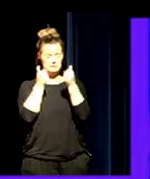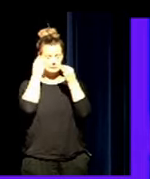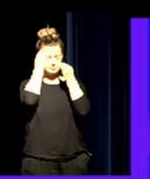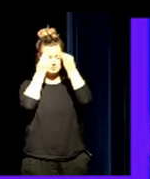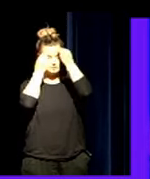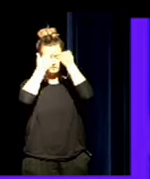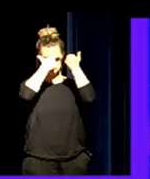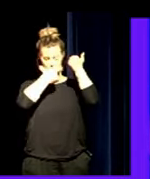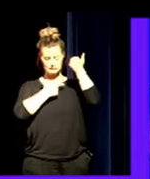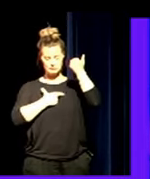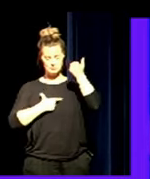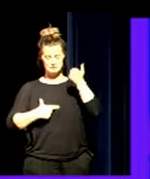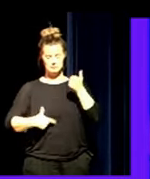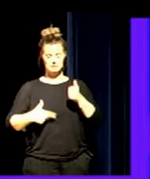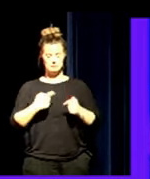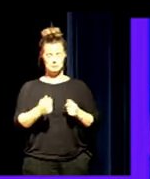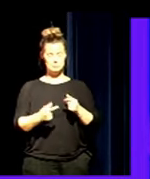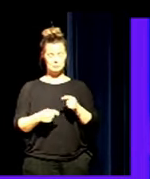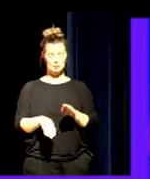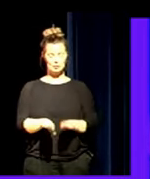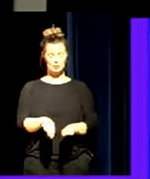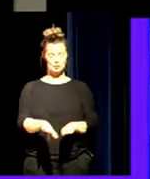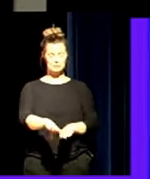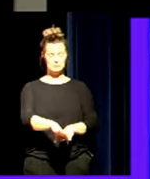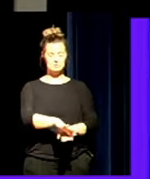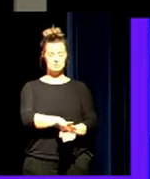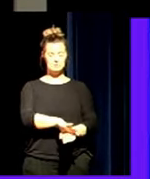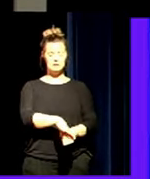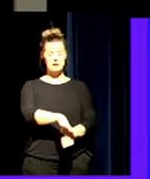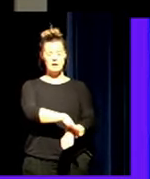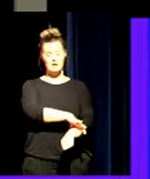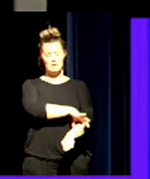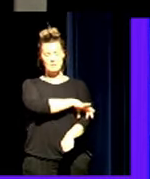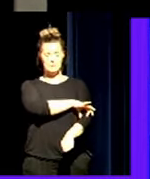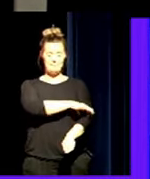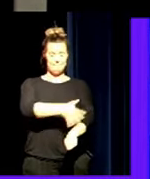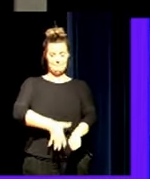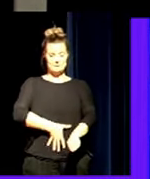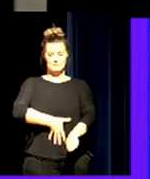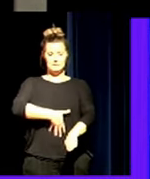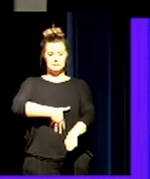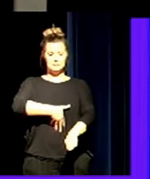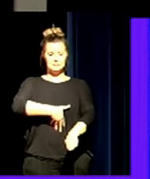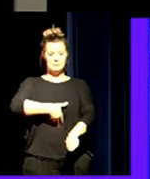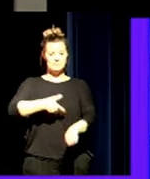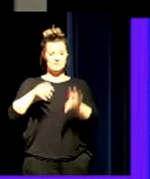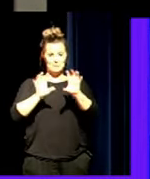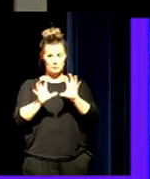da. Politoliki oinetan, hanketan, sabela,